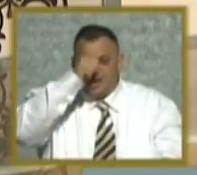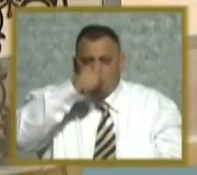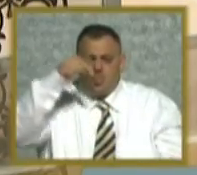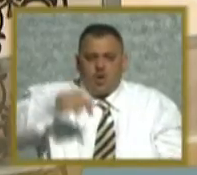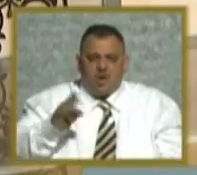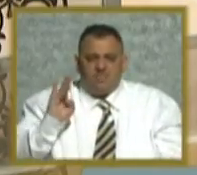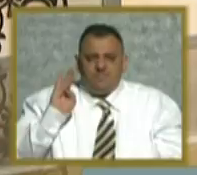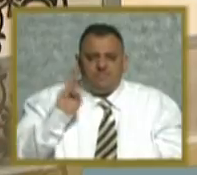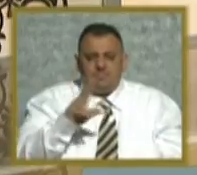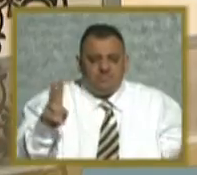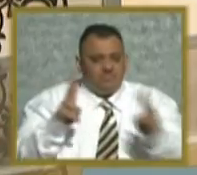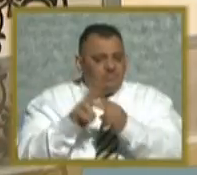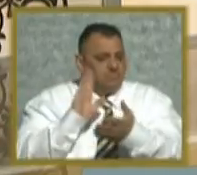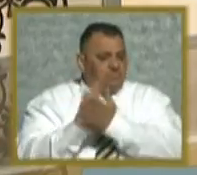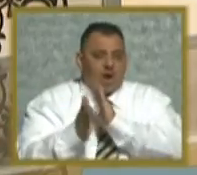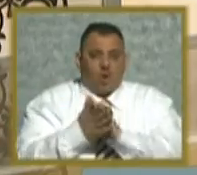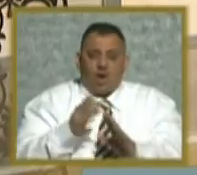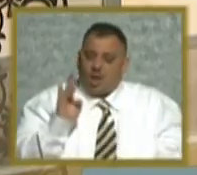ما عاد يفطر معنا.